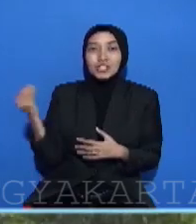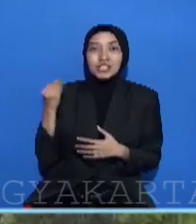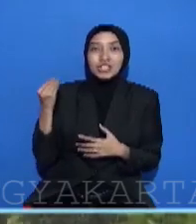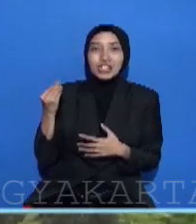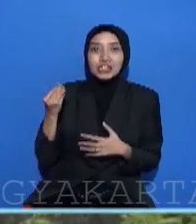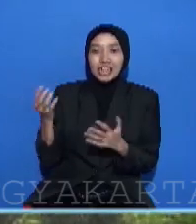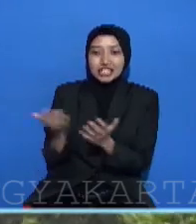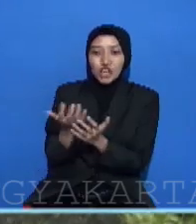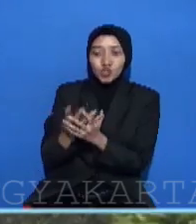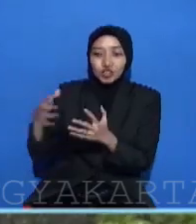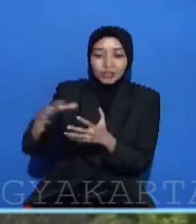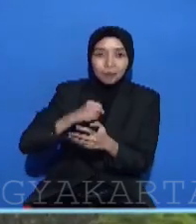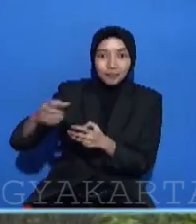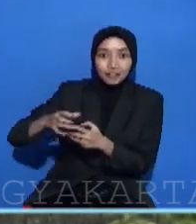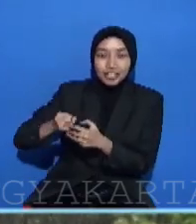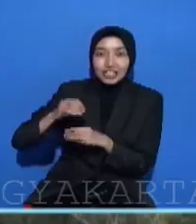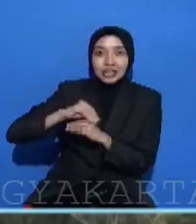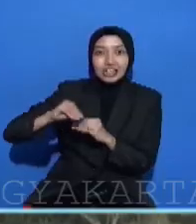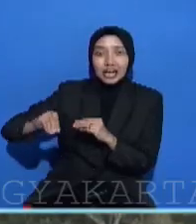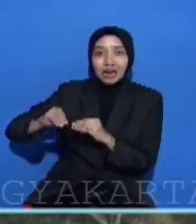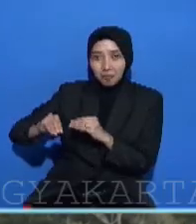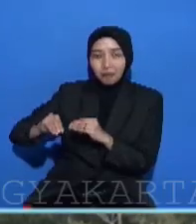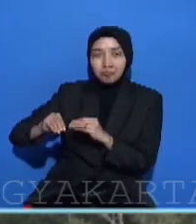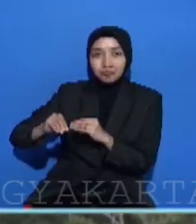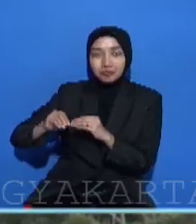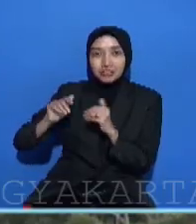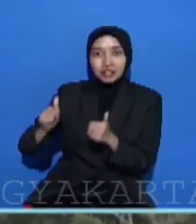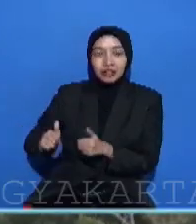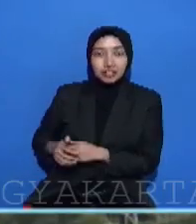petik janganan ingkang dipun tanam dening kacang Tani ing sakki wong Mukti